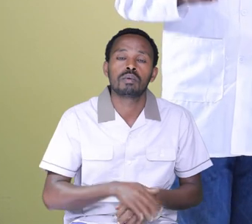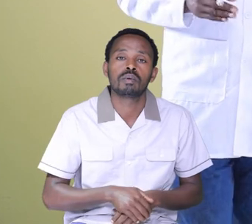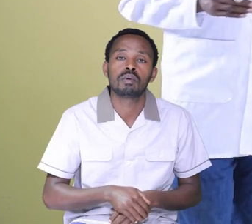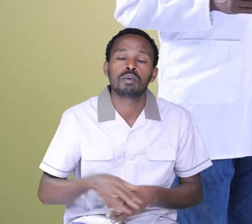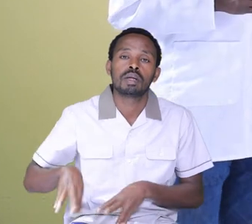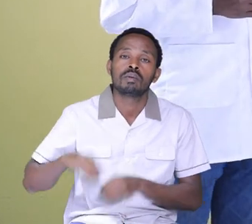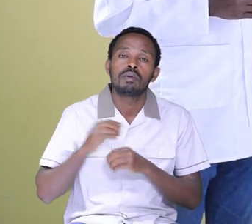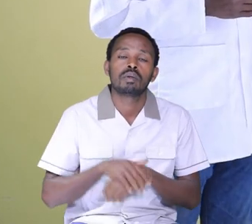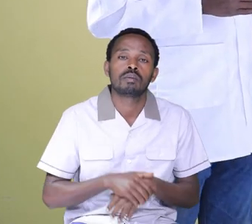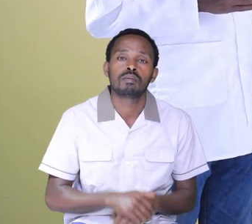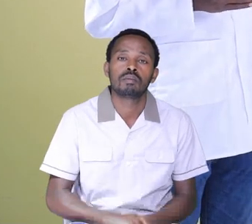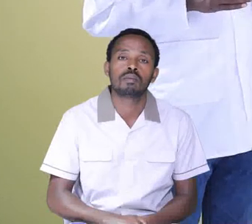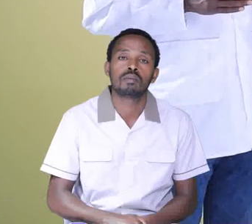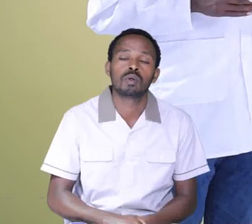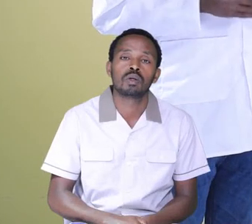Barattoota